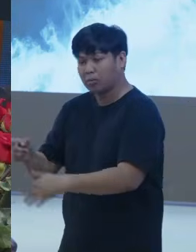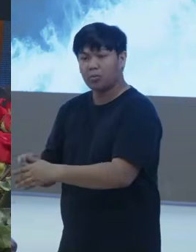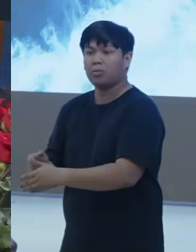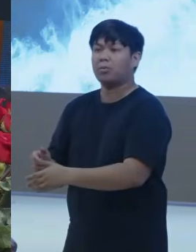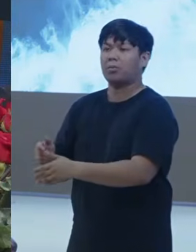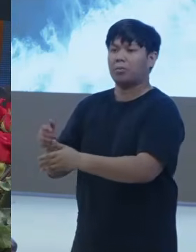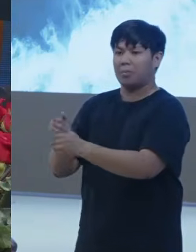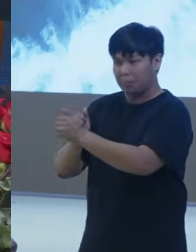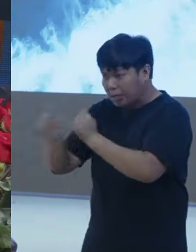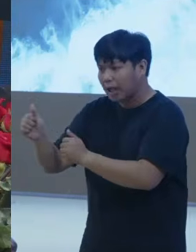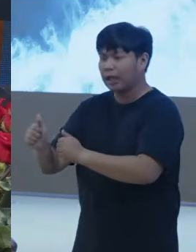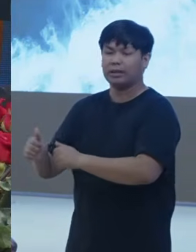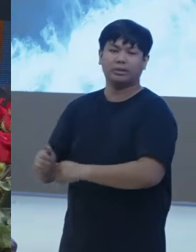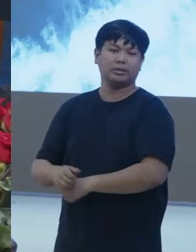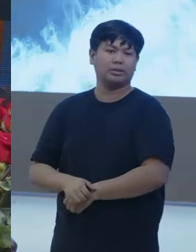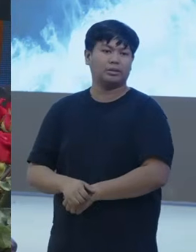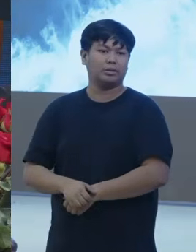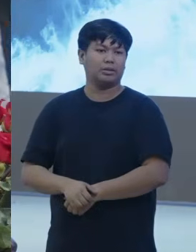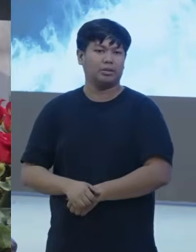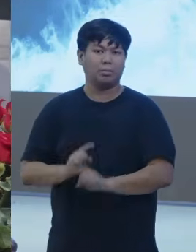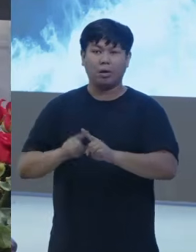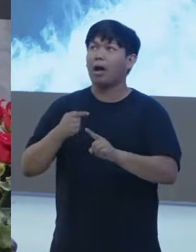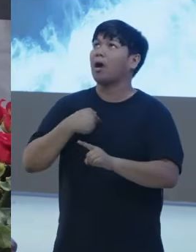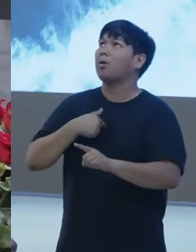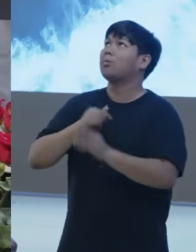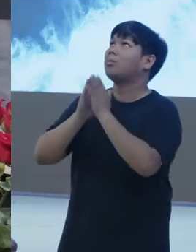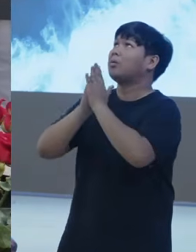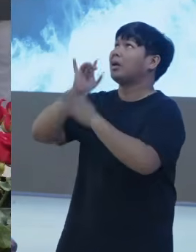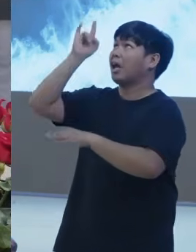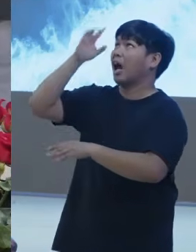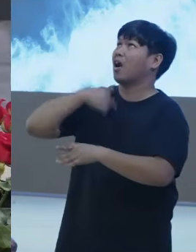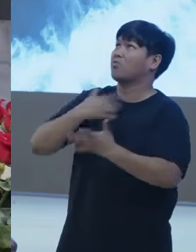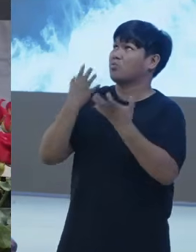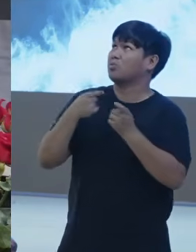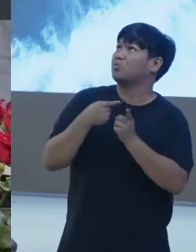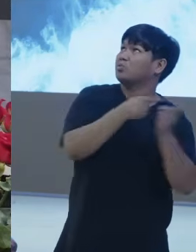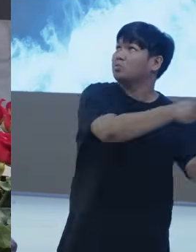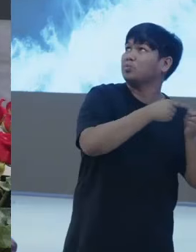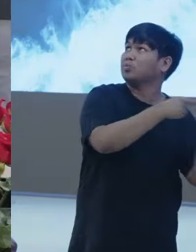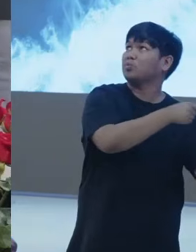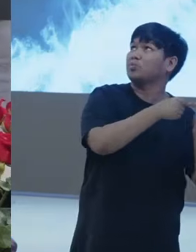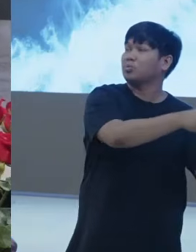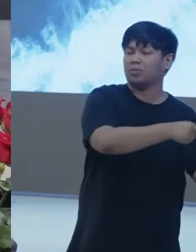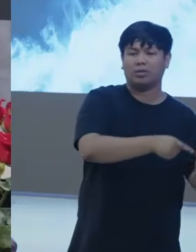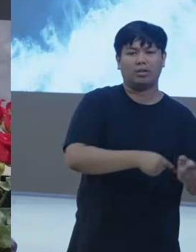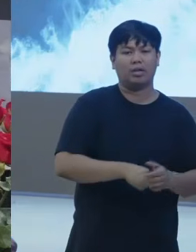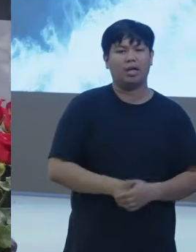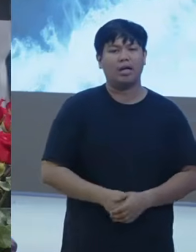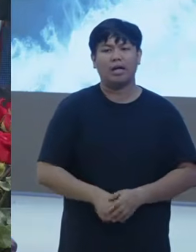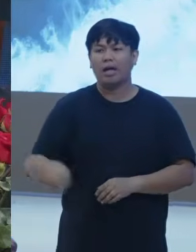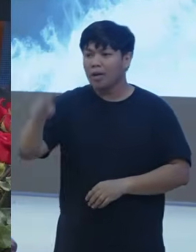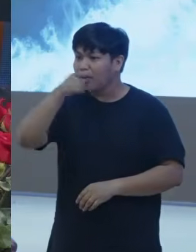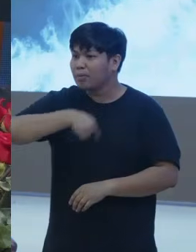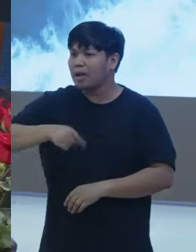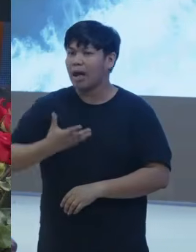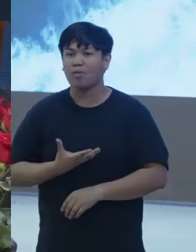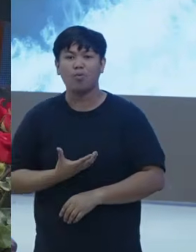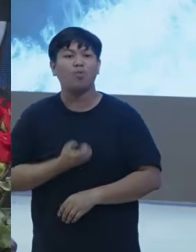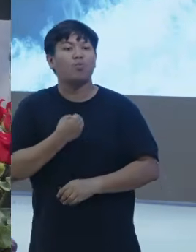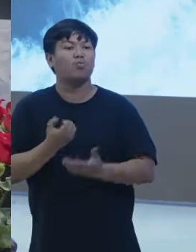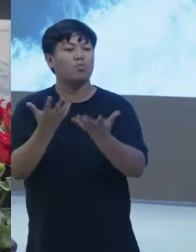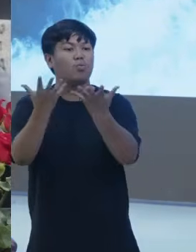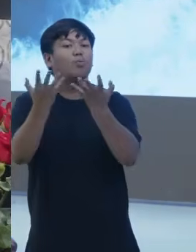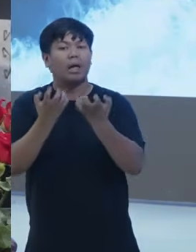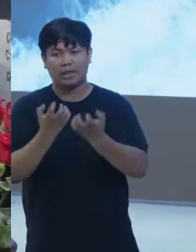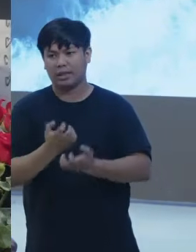fact. Ang ating kalooban ay palaging gumegera sa kalooban ng Diyos. Meron tayong gusto na magmula sa